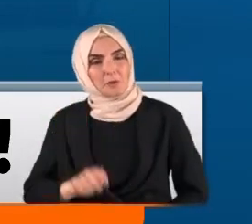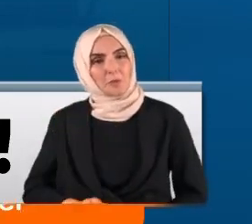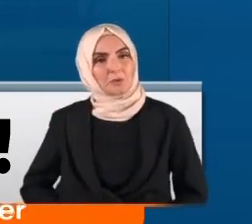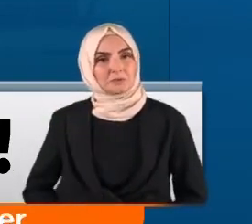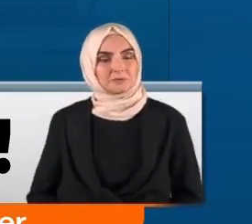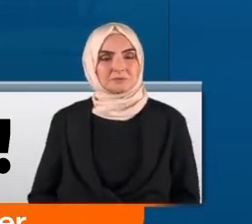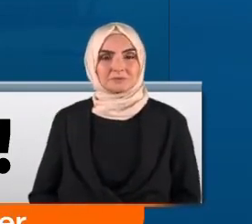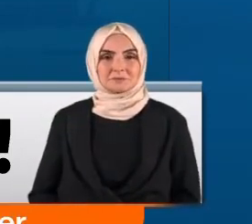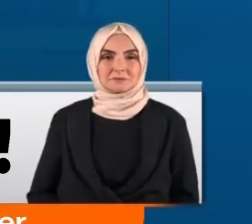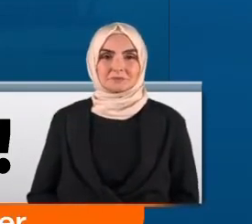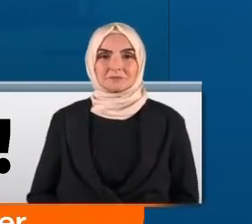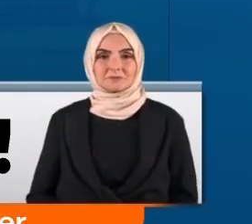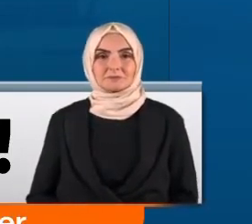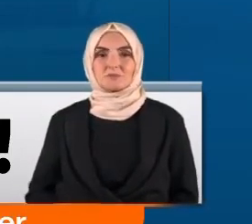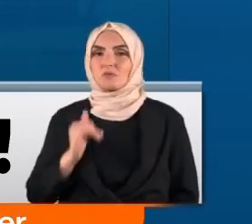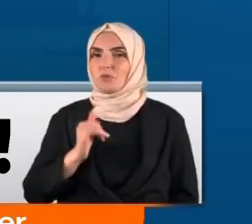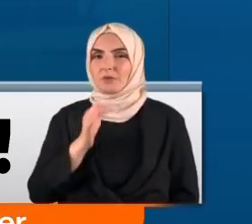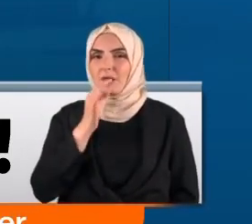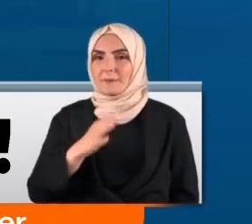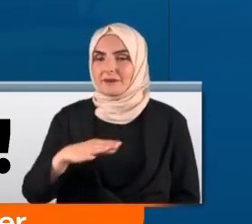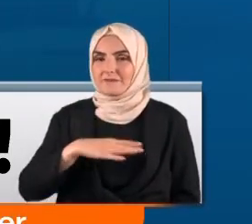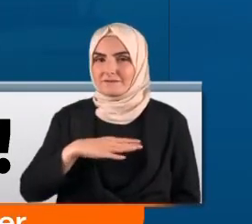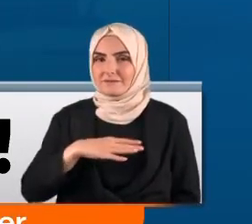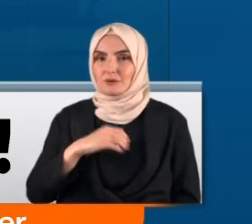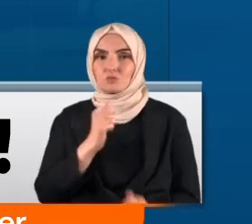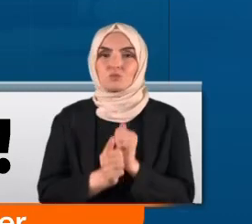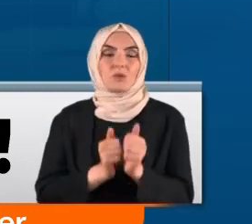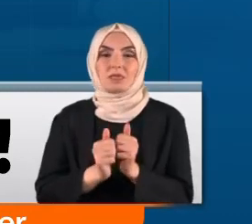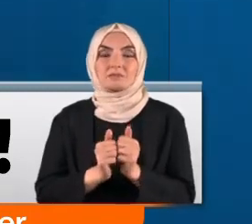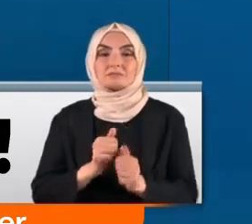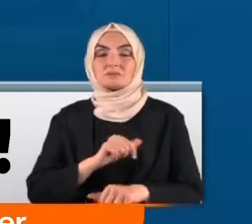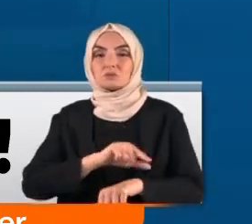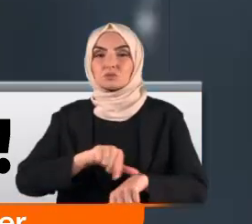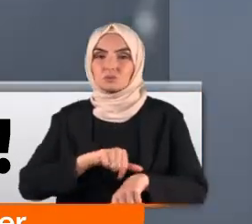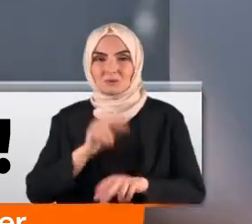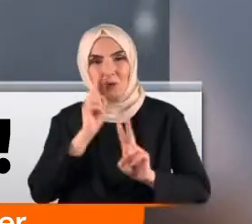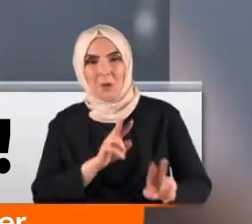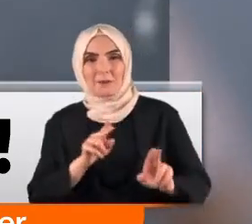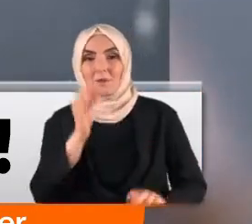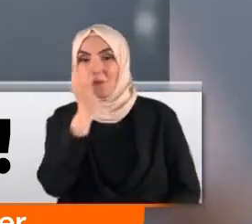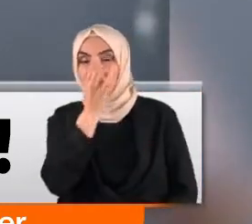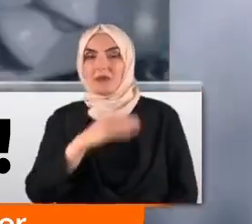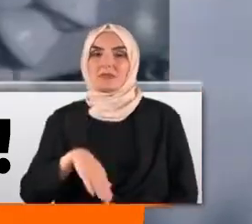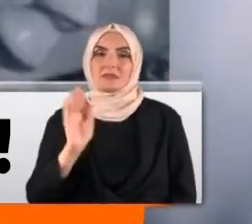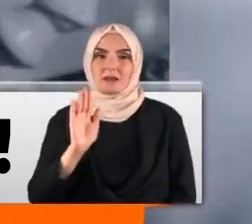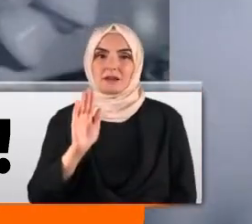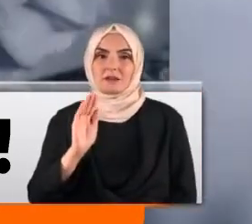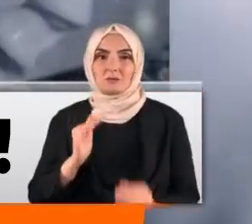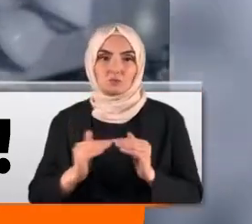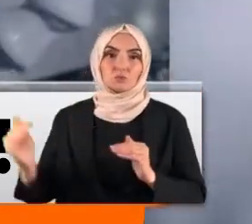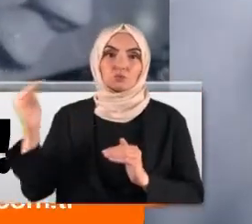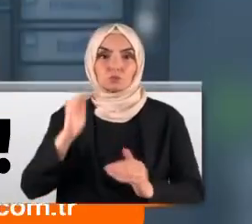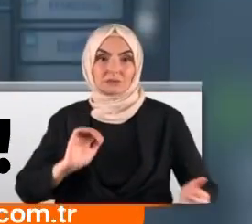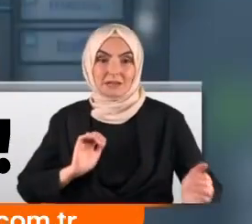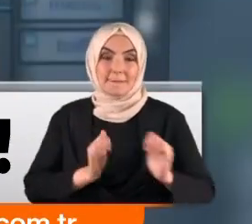to 15,000. Kötü habere gelince üretim süreci göründüğü kadar kolay değil. Alonun yüksek basınca maruz kalması ve